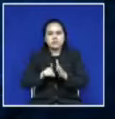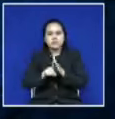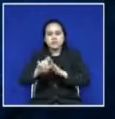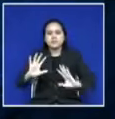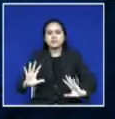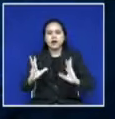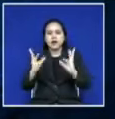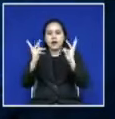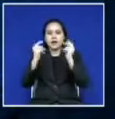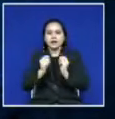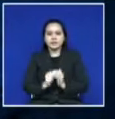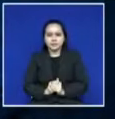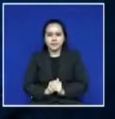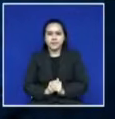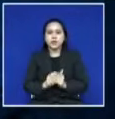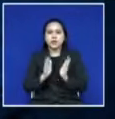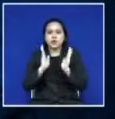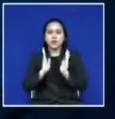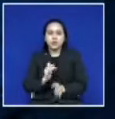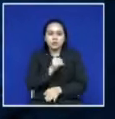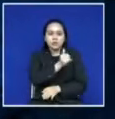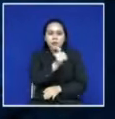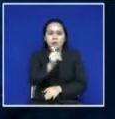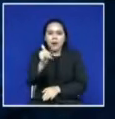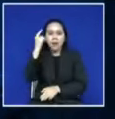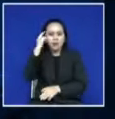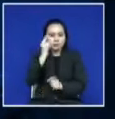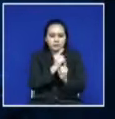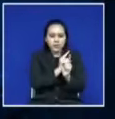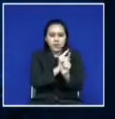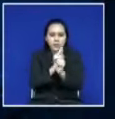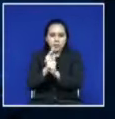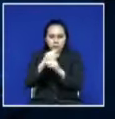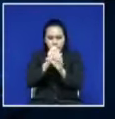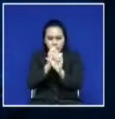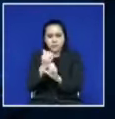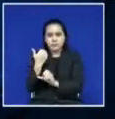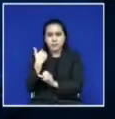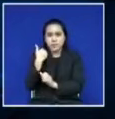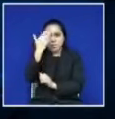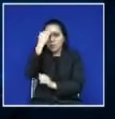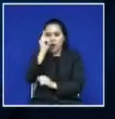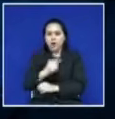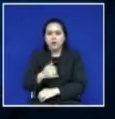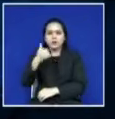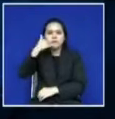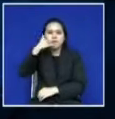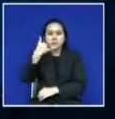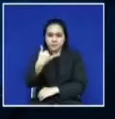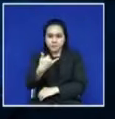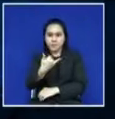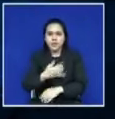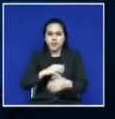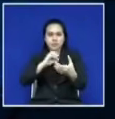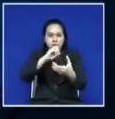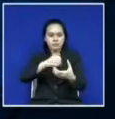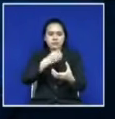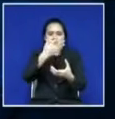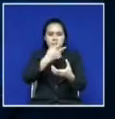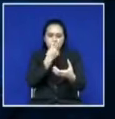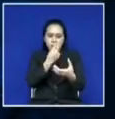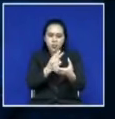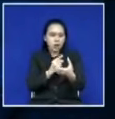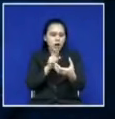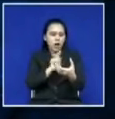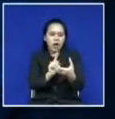เคสต่างๆเนี่ยเราก็ติดตามได้หมดแล้วนะครับเราแทร็กจากโทรศัพท์มือถือเนี่ยเราสามารถที่จะรู้ว่าเข้าไปไหนได้บ้างเพราะนั้นระบบปั